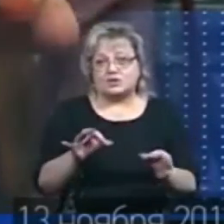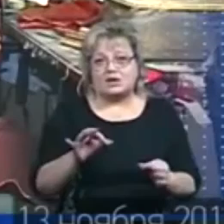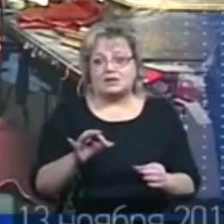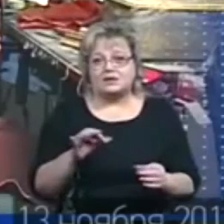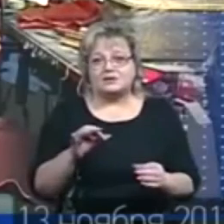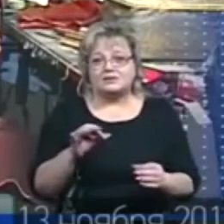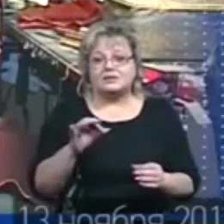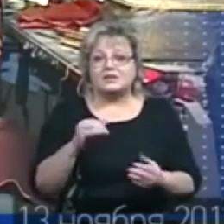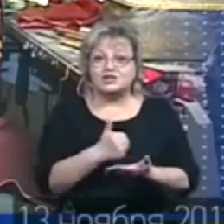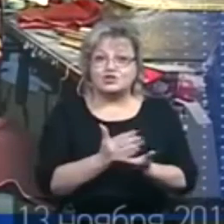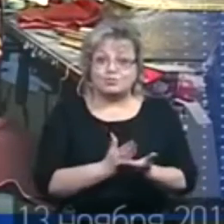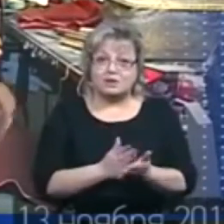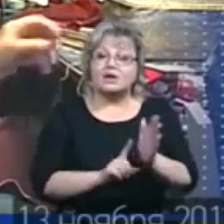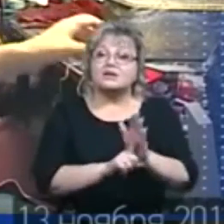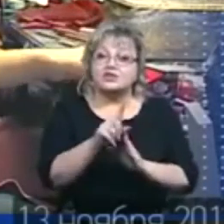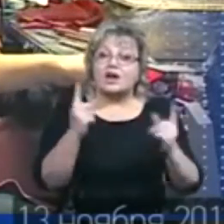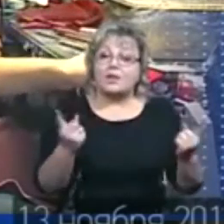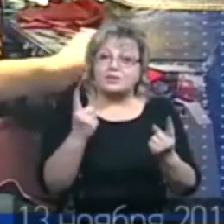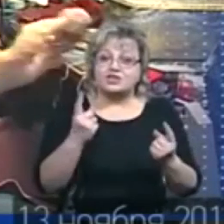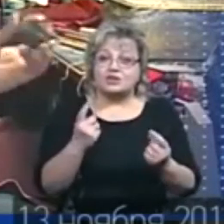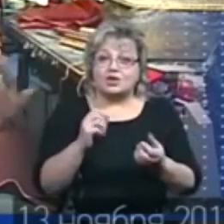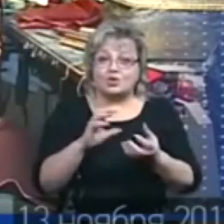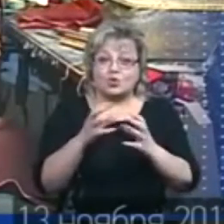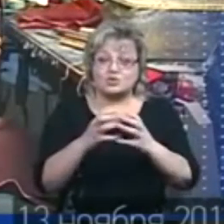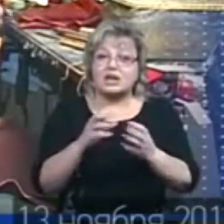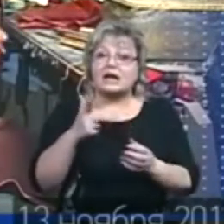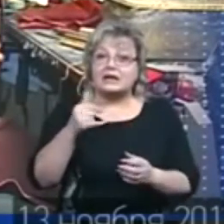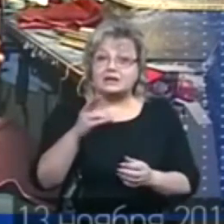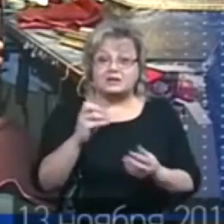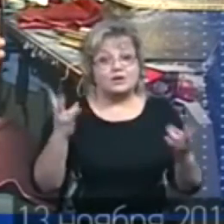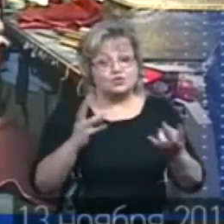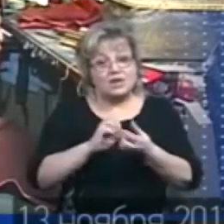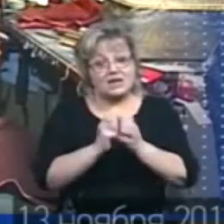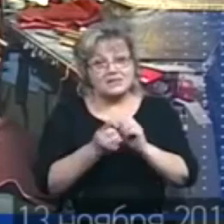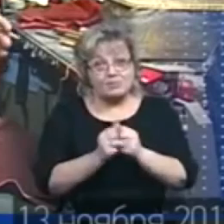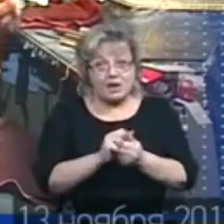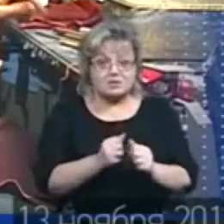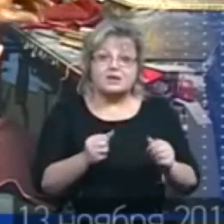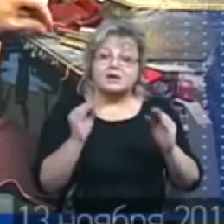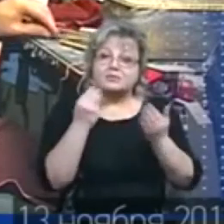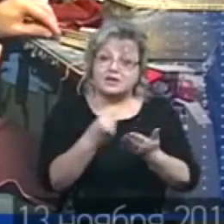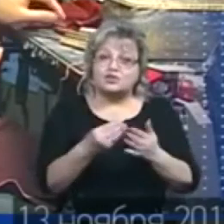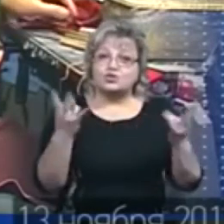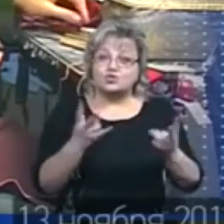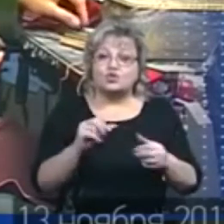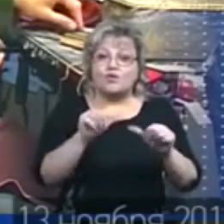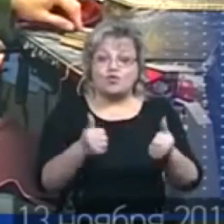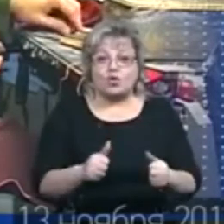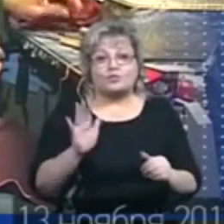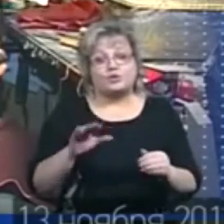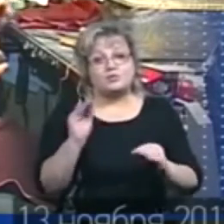музыканта. Создание окарины начинается с обычного куска глины. Его необходимо размять и придать нужную форму. Затем